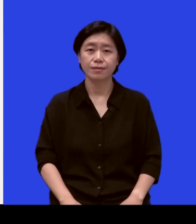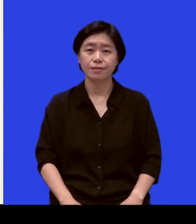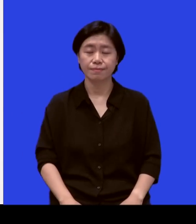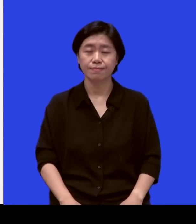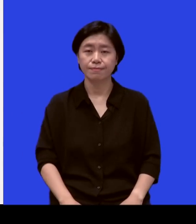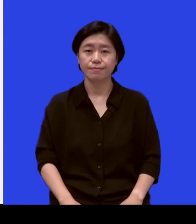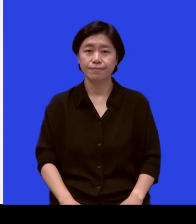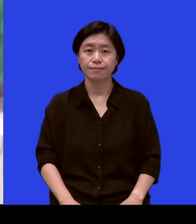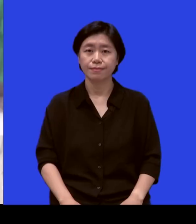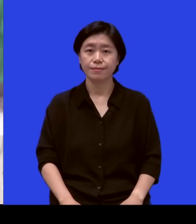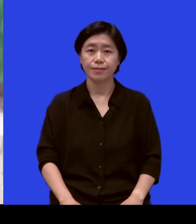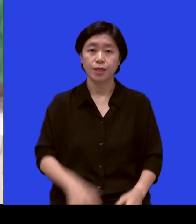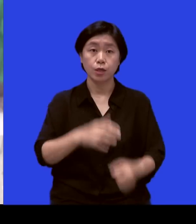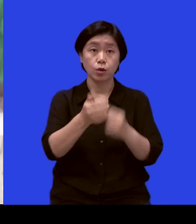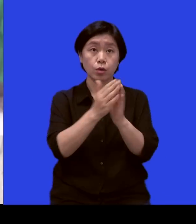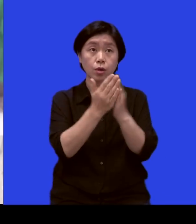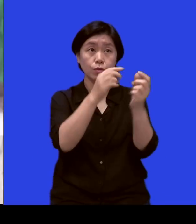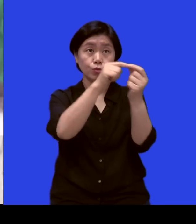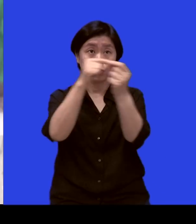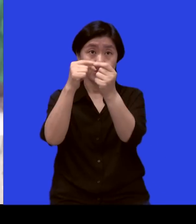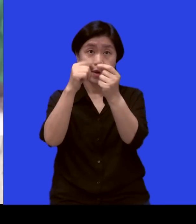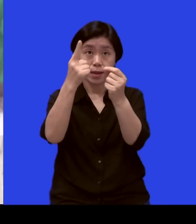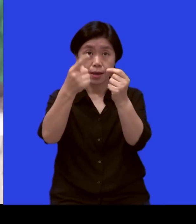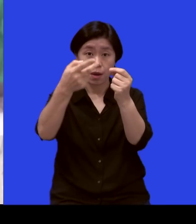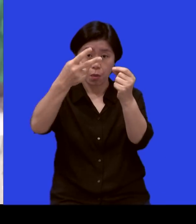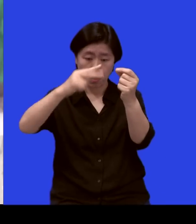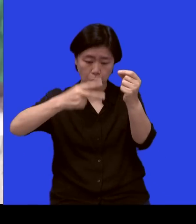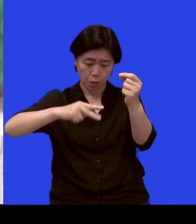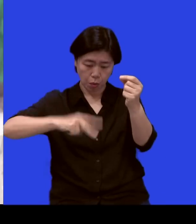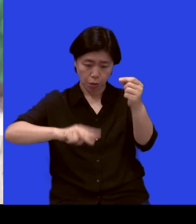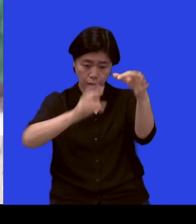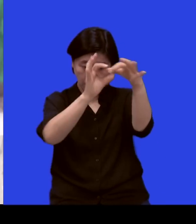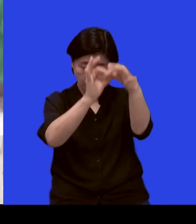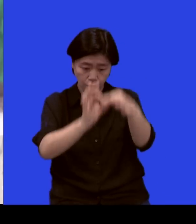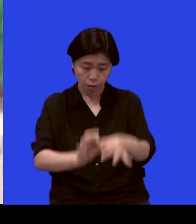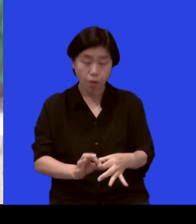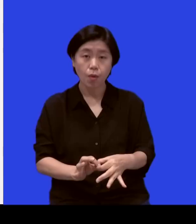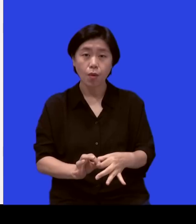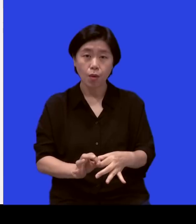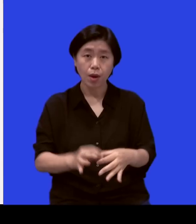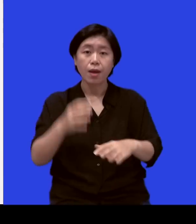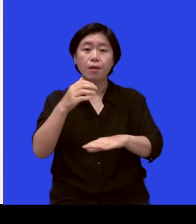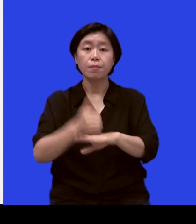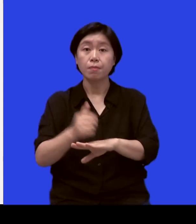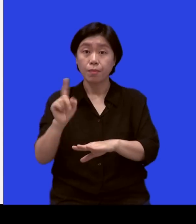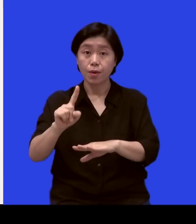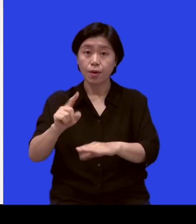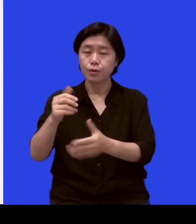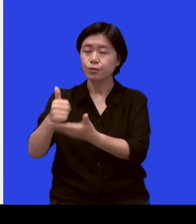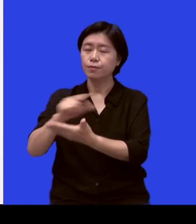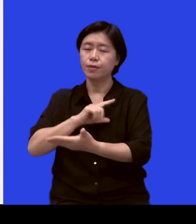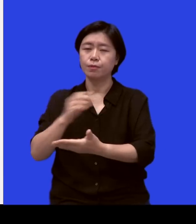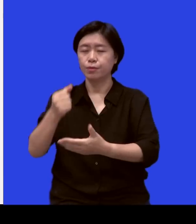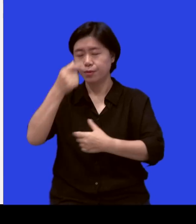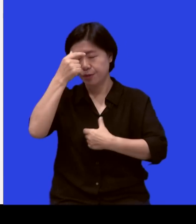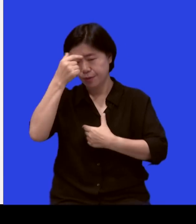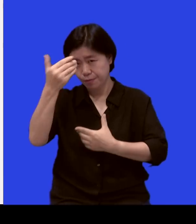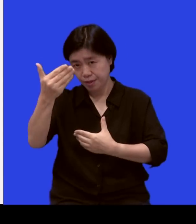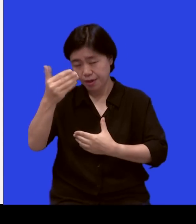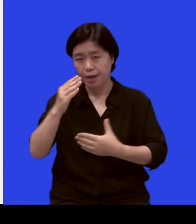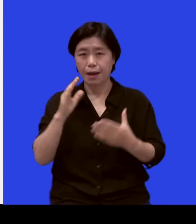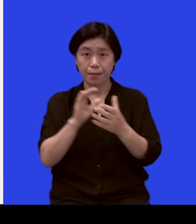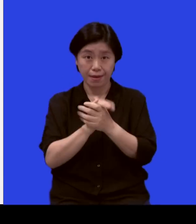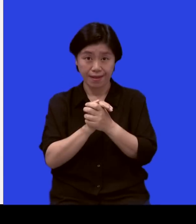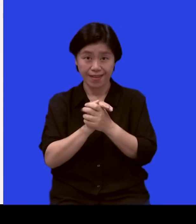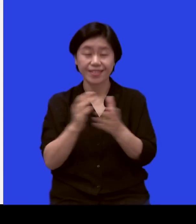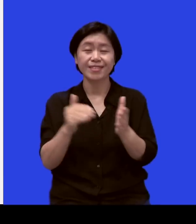통해서 영광된 삶이 되게 하십시오. 그리고 주님의 이름으로 기도합니다. 말씀을 이렇게 기도와 고백의